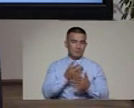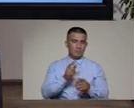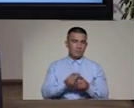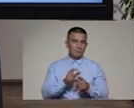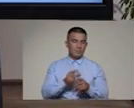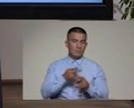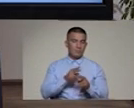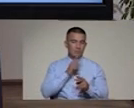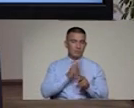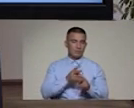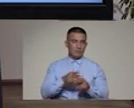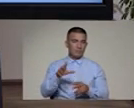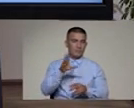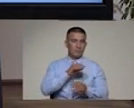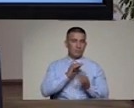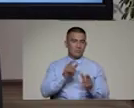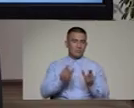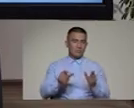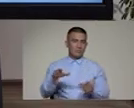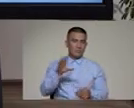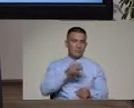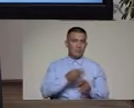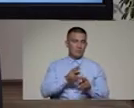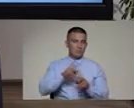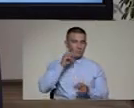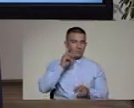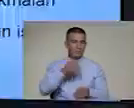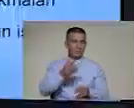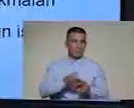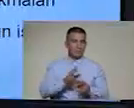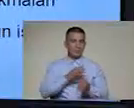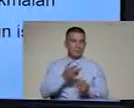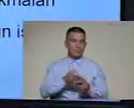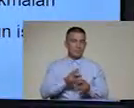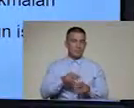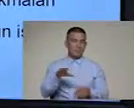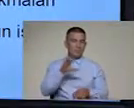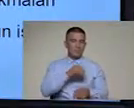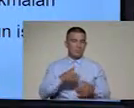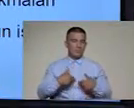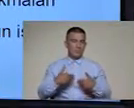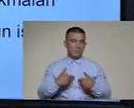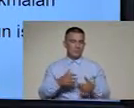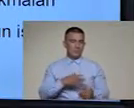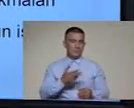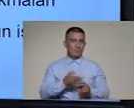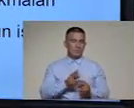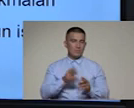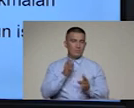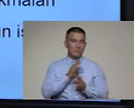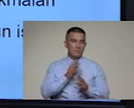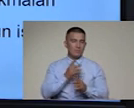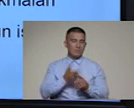insoniyatga juda qadimdan ma'lum bo'lib, uning qotishmasidan hayotning dastlabki davrlaridayoq foydalanilgan. Tabiatda bu